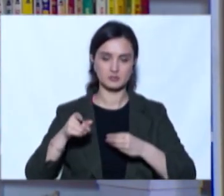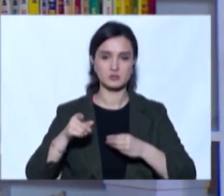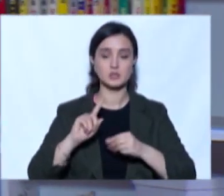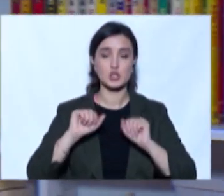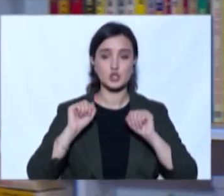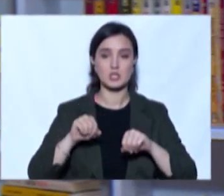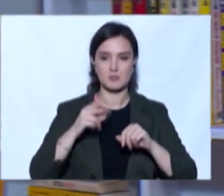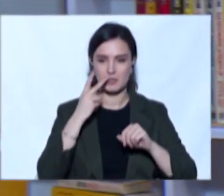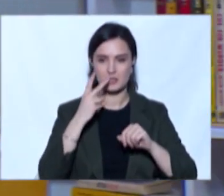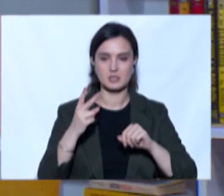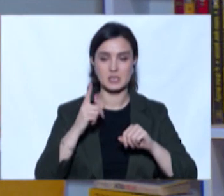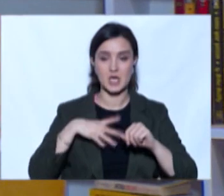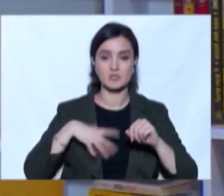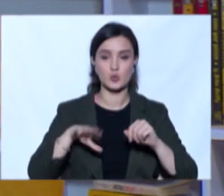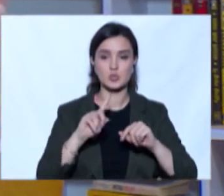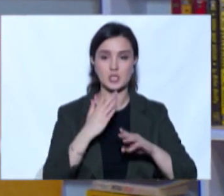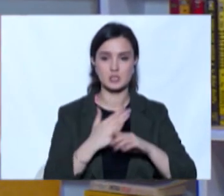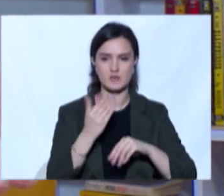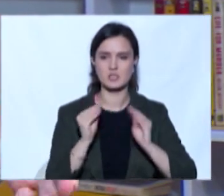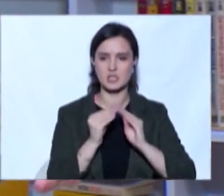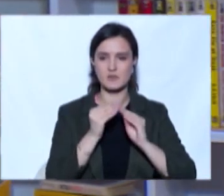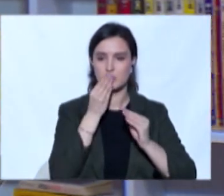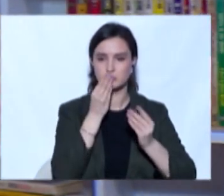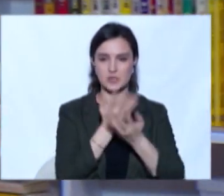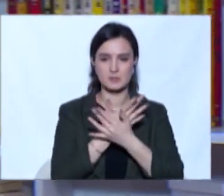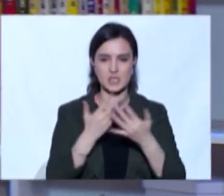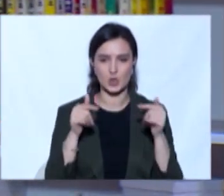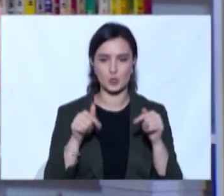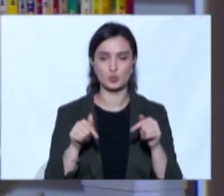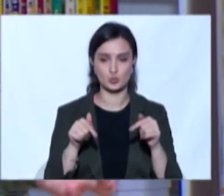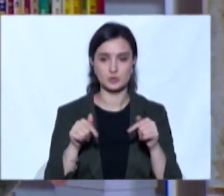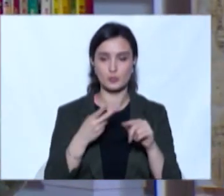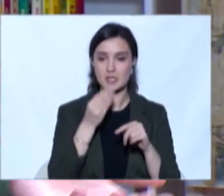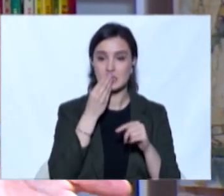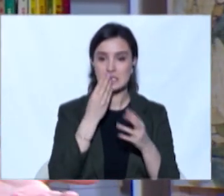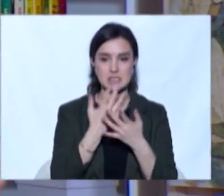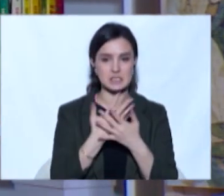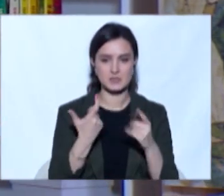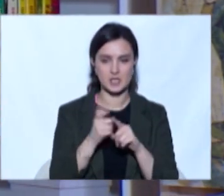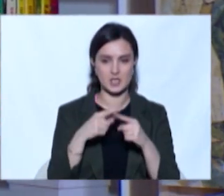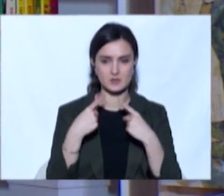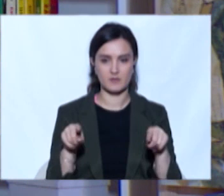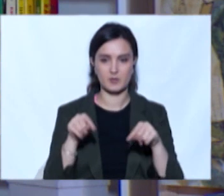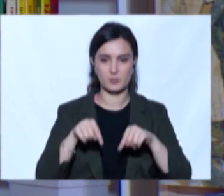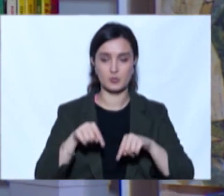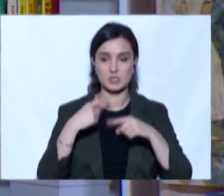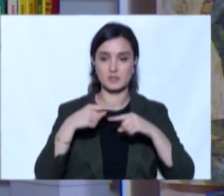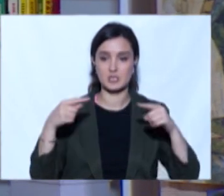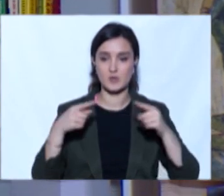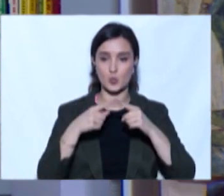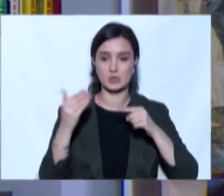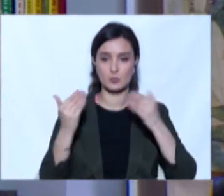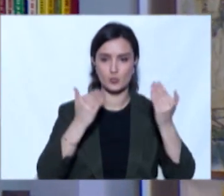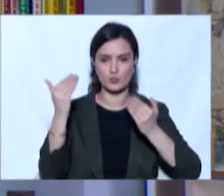რაც საქართველოს გააჩნია. იგივე შეგვიძლია ვთქვათ სამზარეულოზე, ხო, იმიტომ რომ კერძები ძალიან განსხვავებულია სხვადასხვა კუთხეში